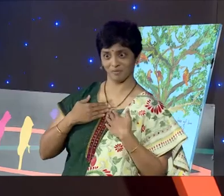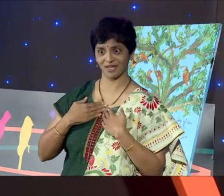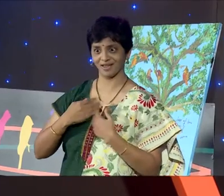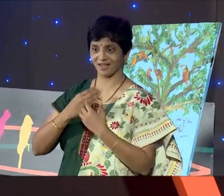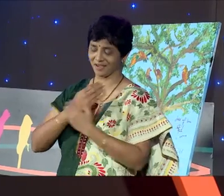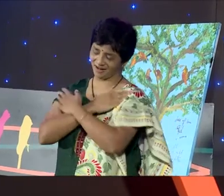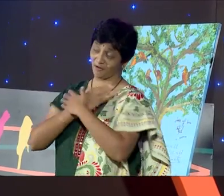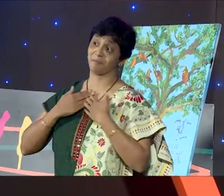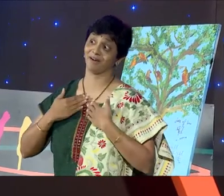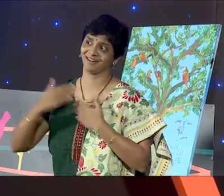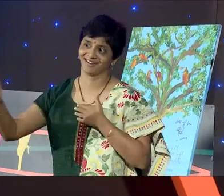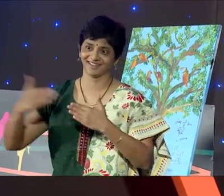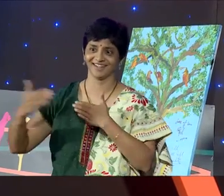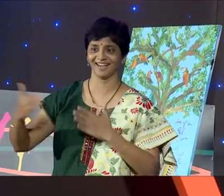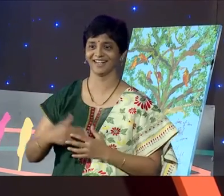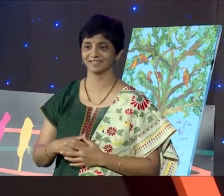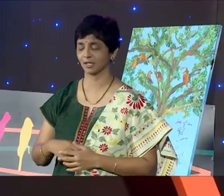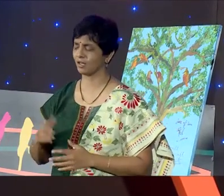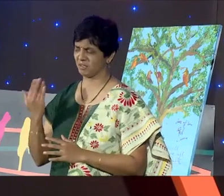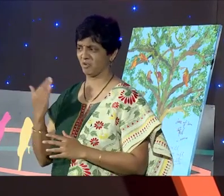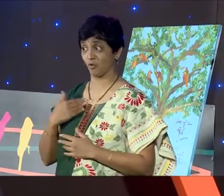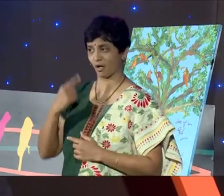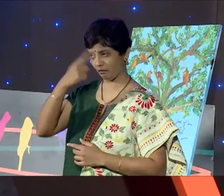और ऐसा भी नहीं है, मैं भी उन दिनों काफी हैंडसम हुआ करता था।